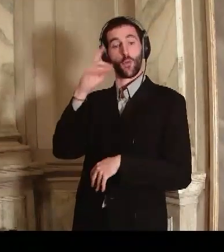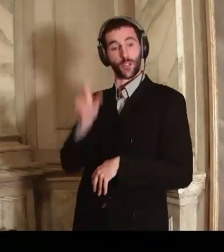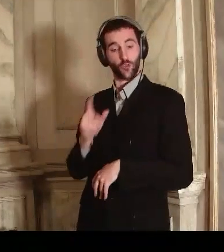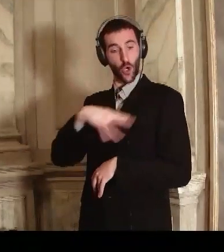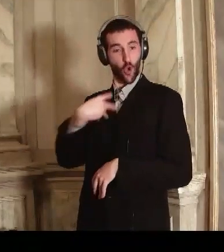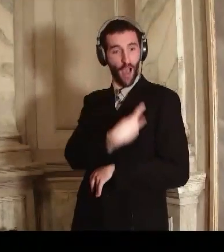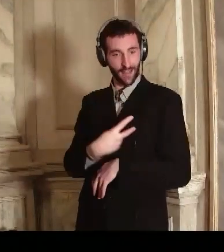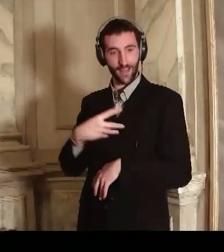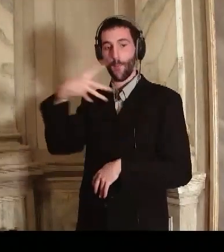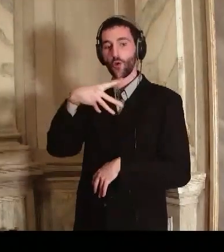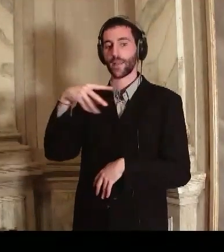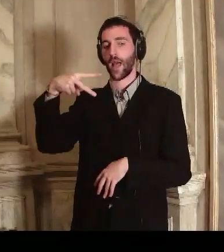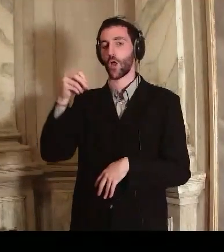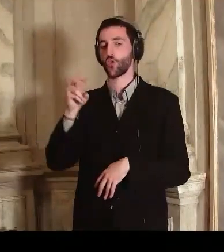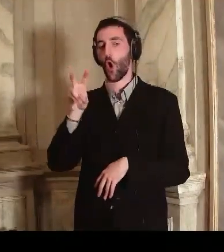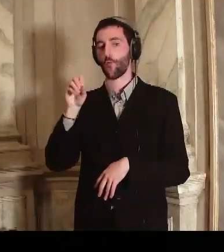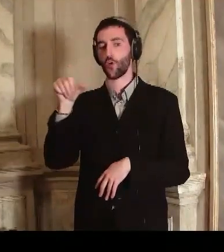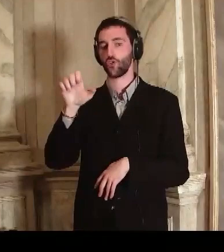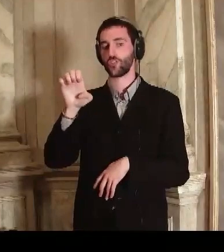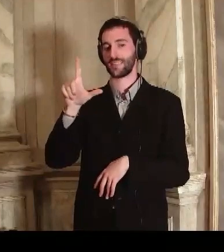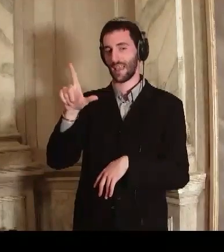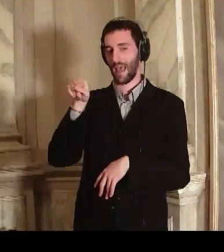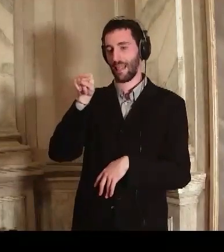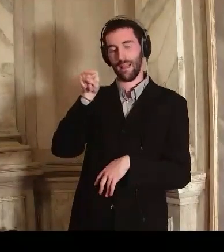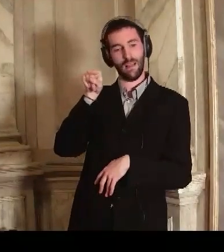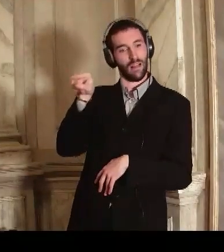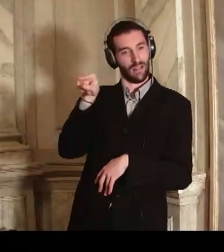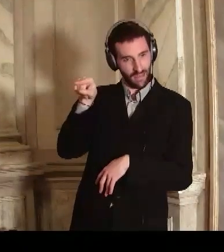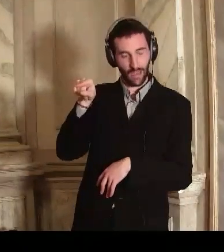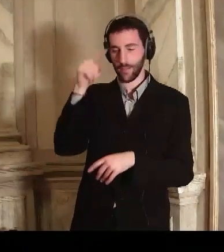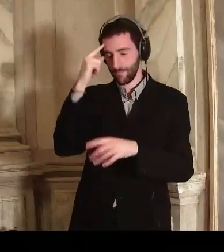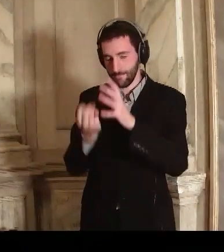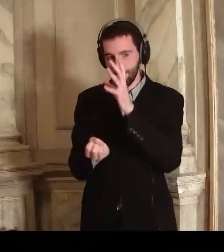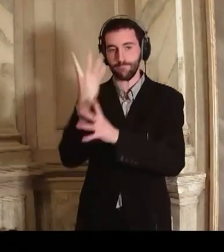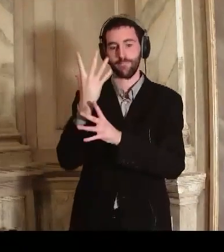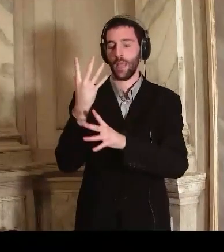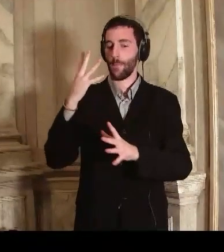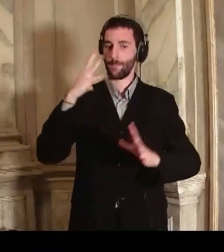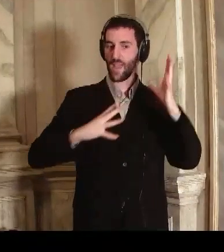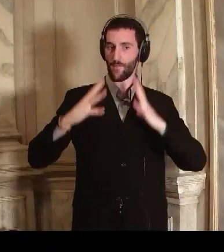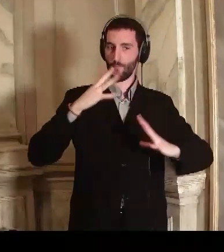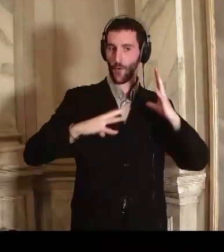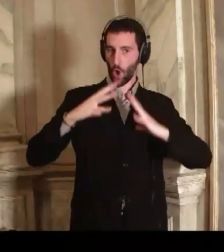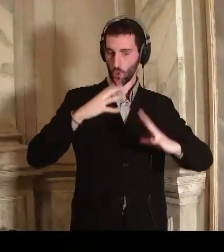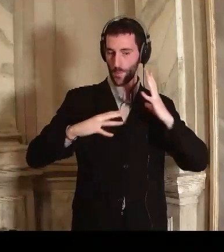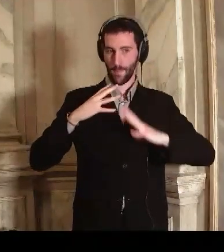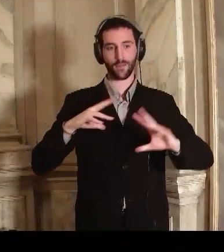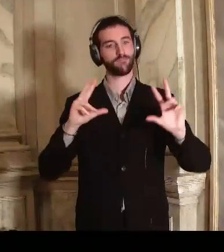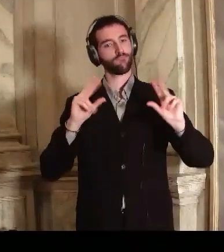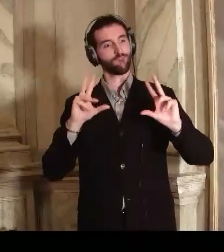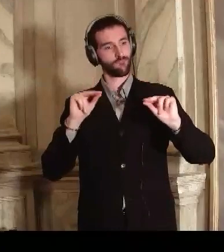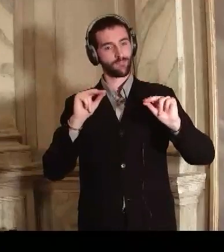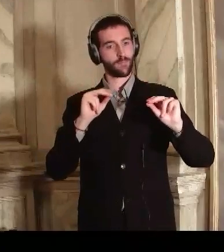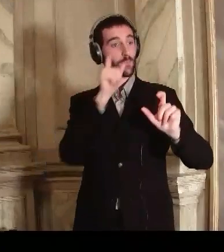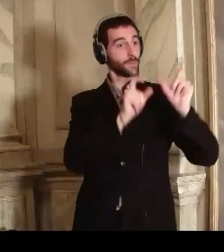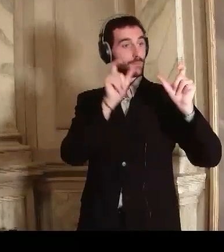Novosel, in cui rivoluziona l'assunto performativo, investendo lo spettatore, prono fruitore di